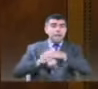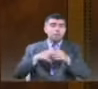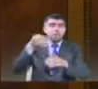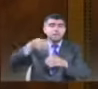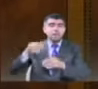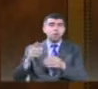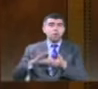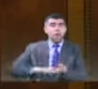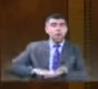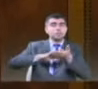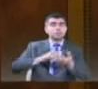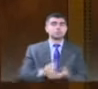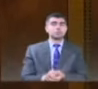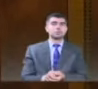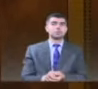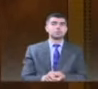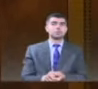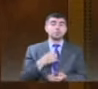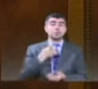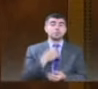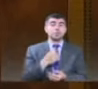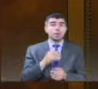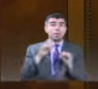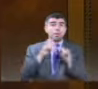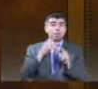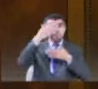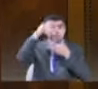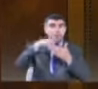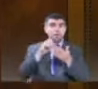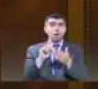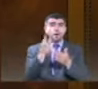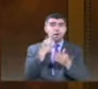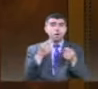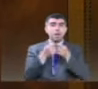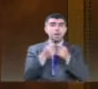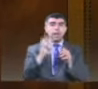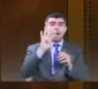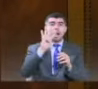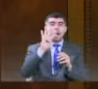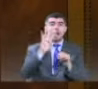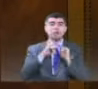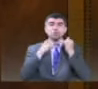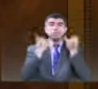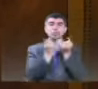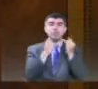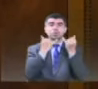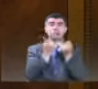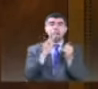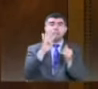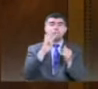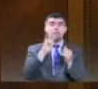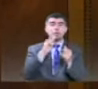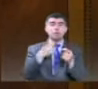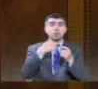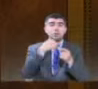الاقتصادية. لقد عقد المغرب في الآونة الأخيرة 4 لجان مشتركة عليا مع كل